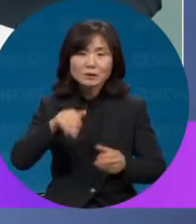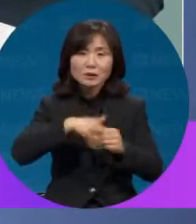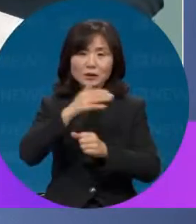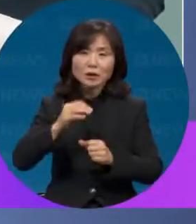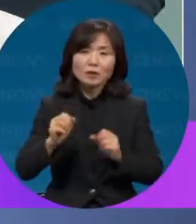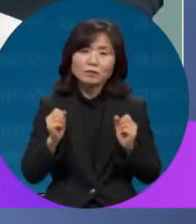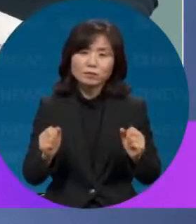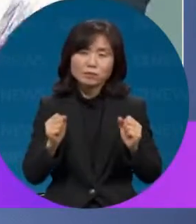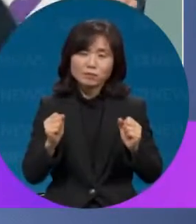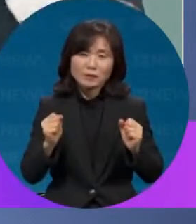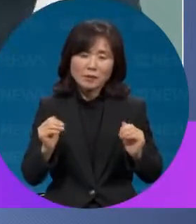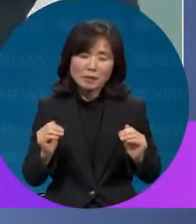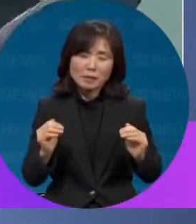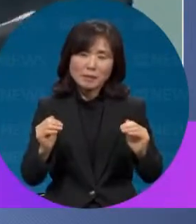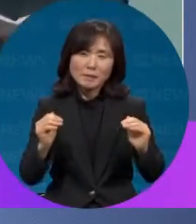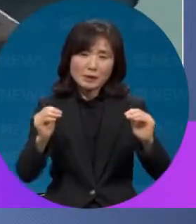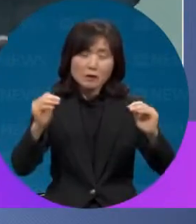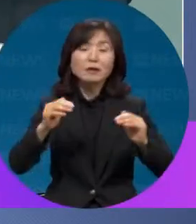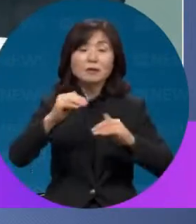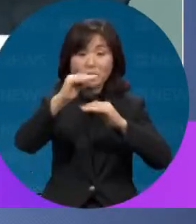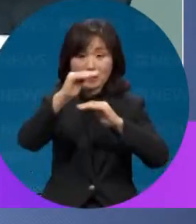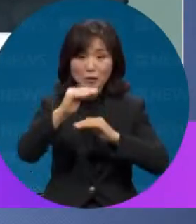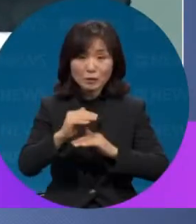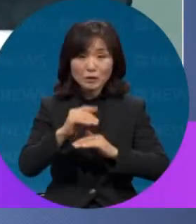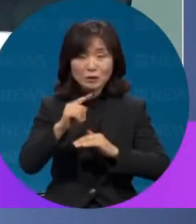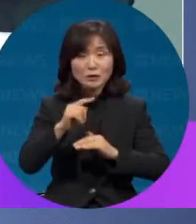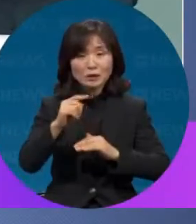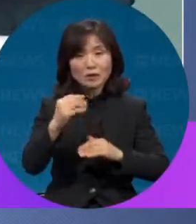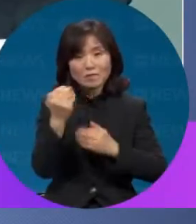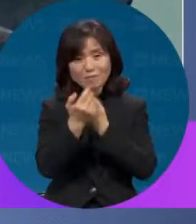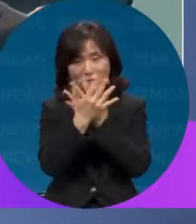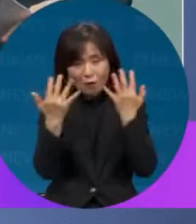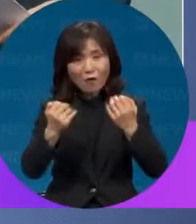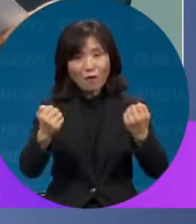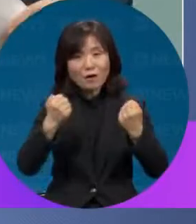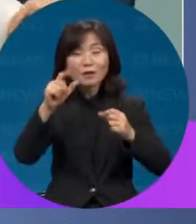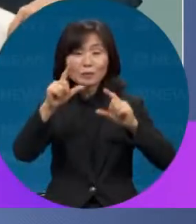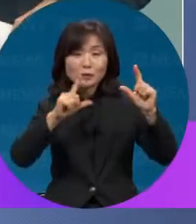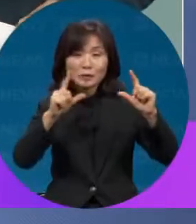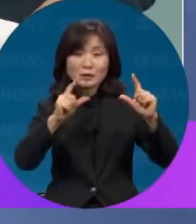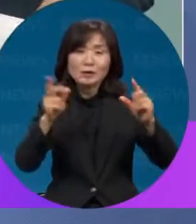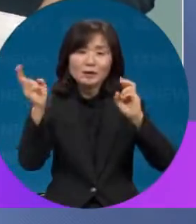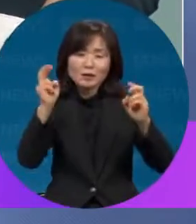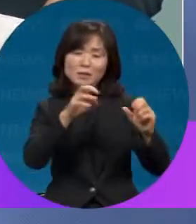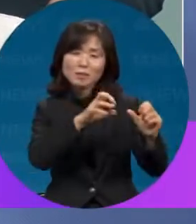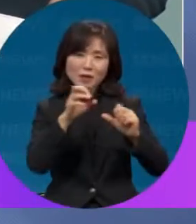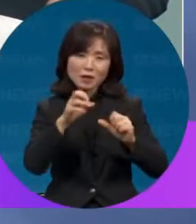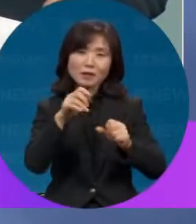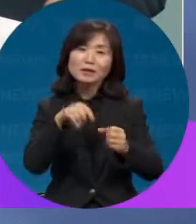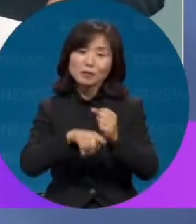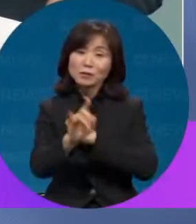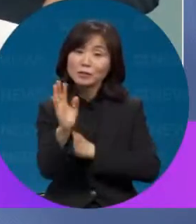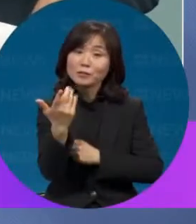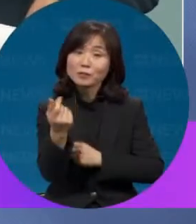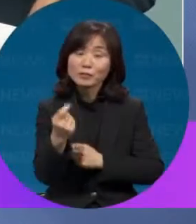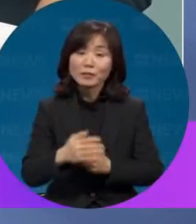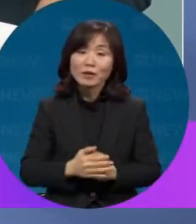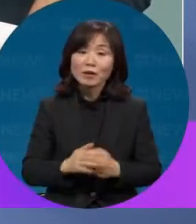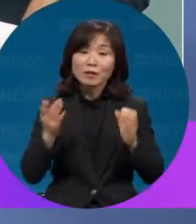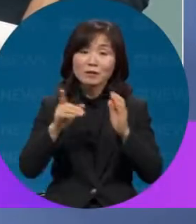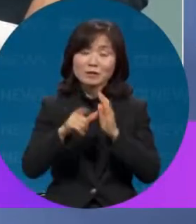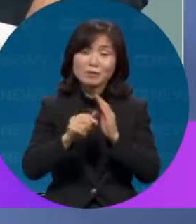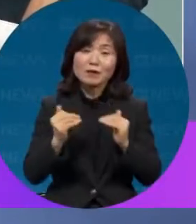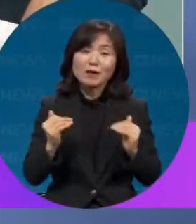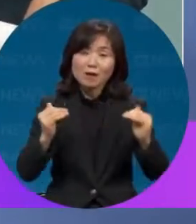이하늬 만에 활발하고 건강한 이미지가 이 프렌드 이목을 끈 것으로 해석이 되고 있습니다 열이 쓰자 우리의 성장 이라 함께한 하니 가